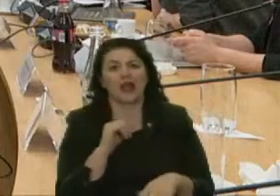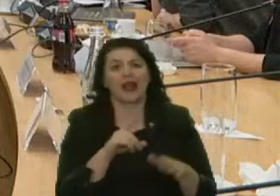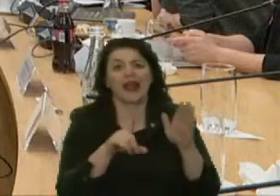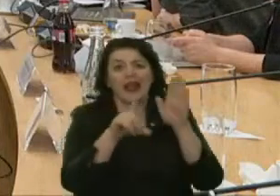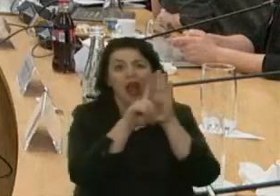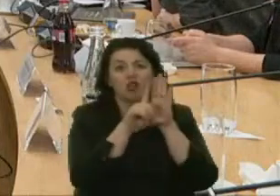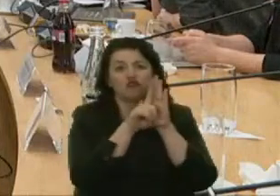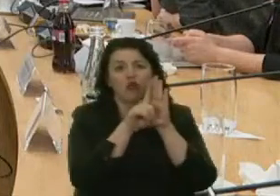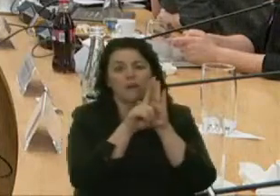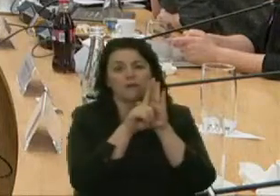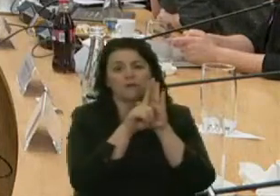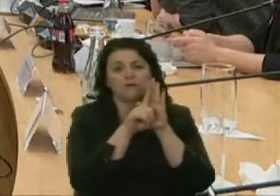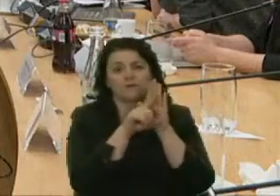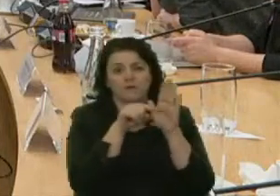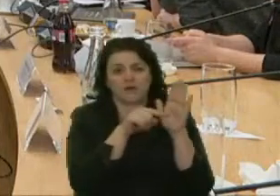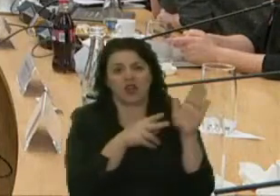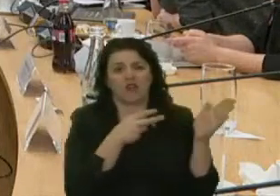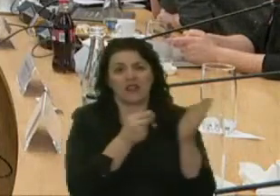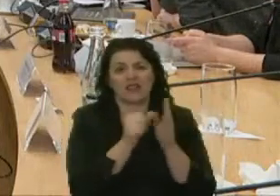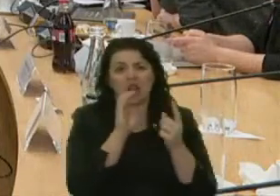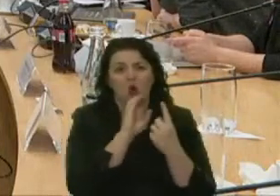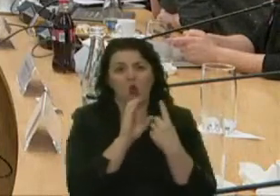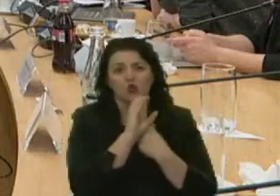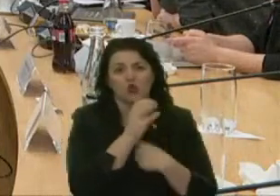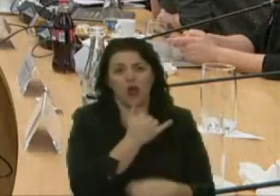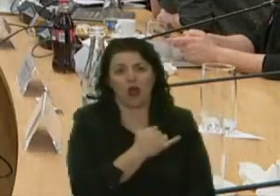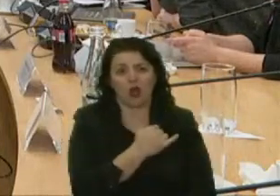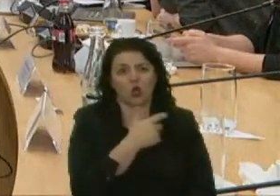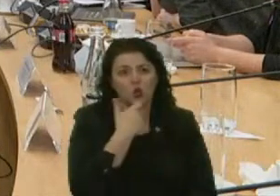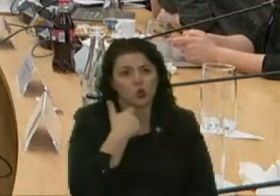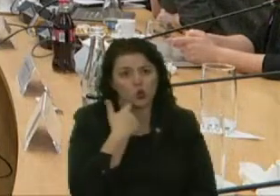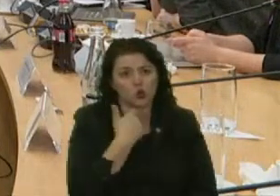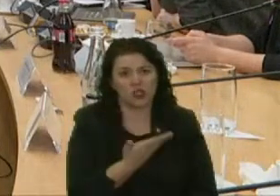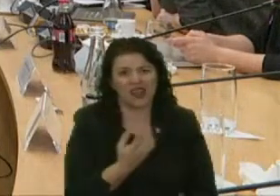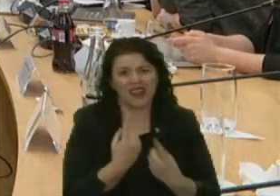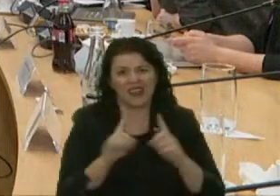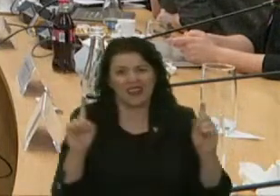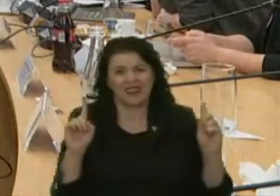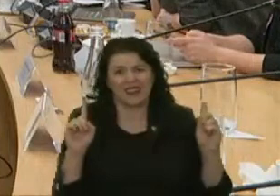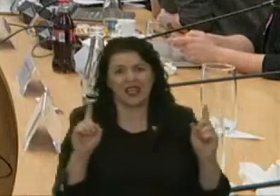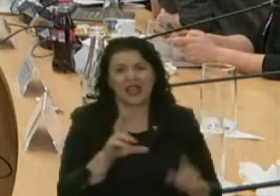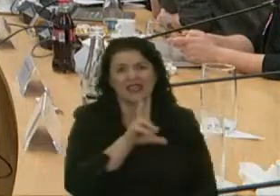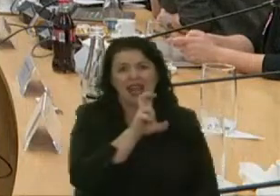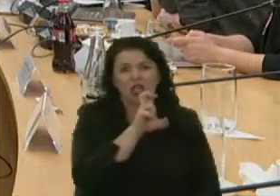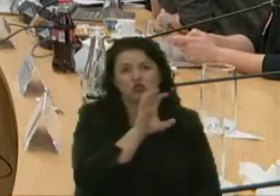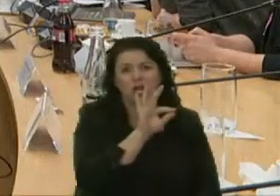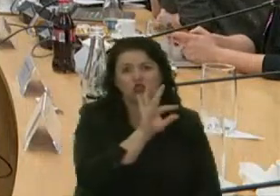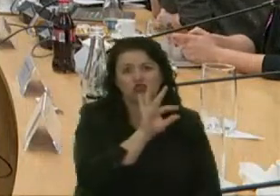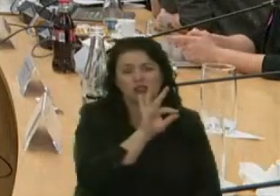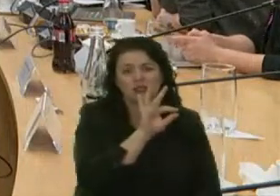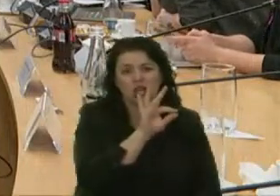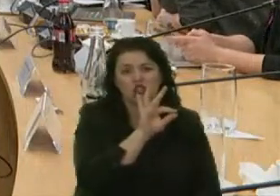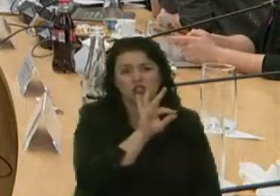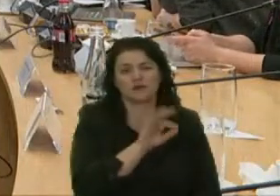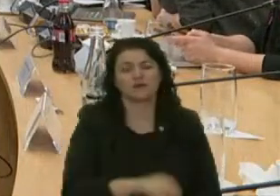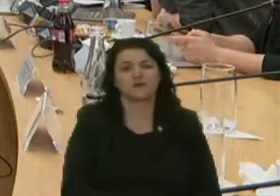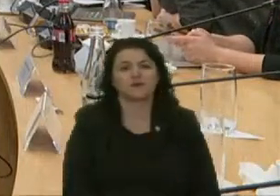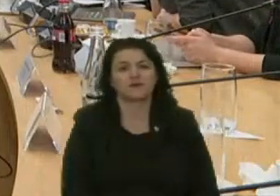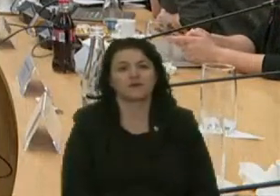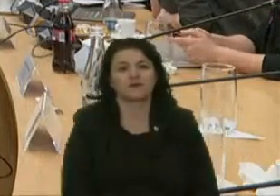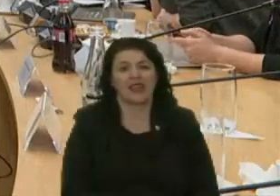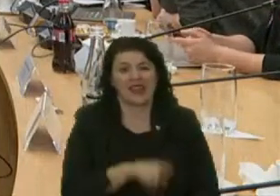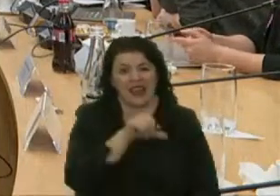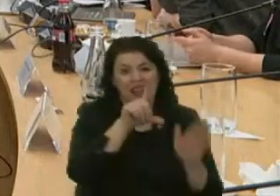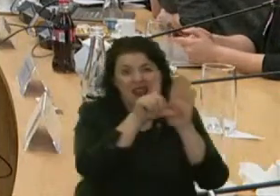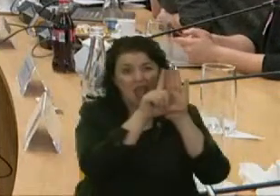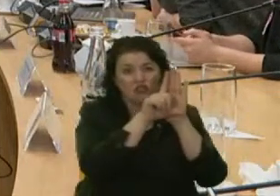legea pe care se finanțează cultura în Cluj care este 350 pe 2005 legea